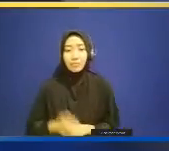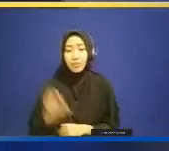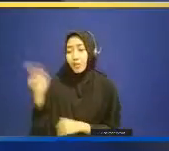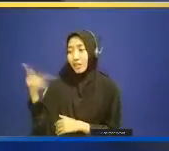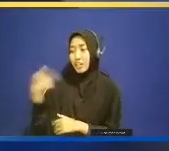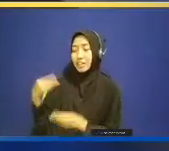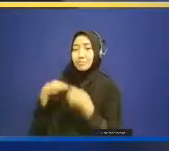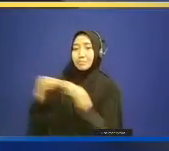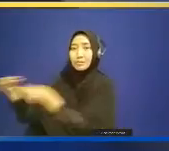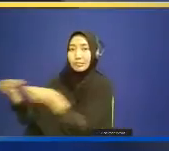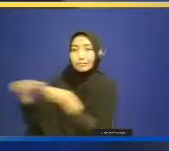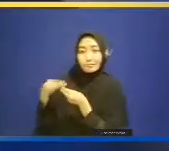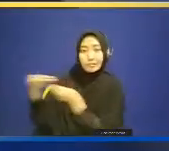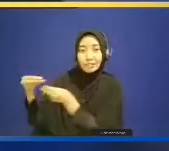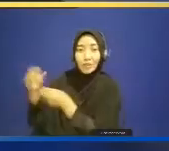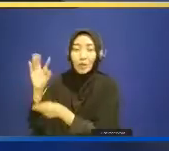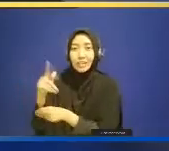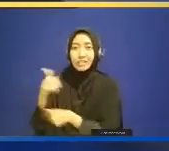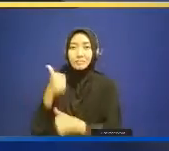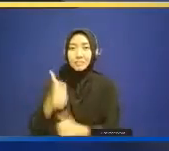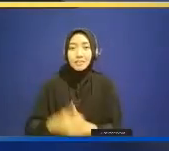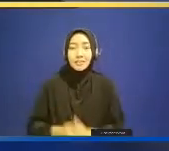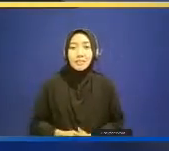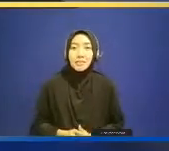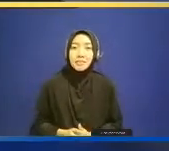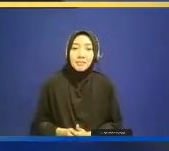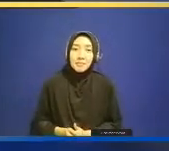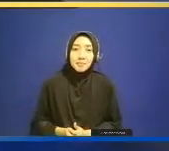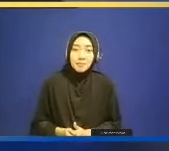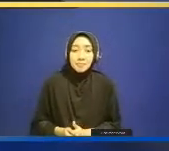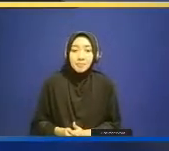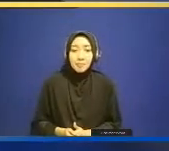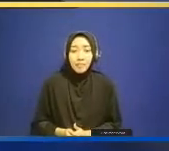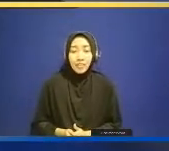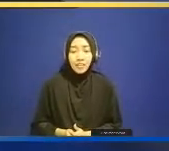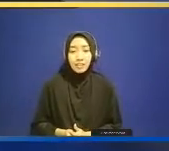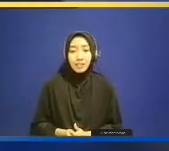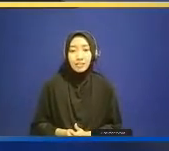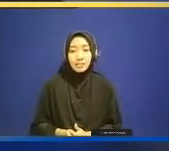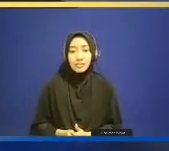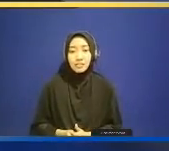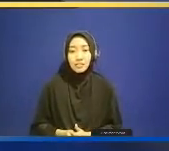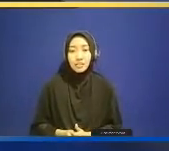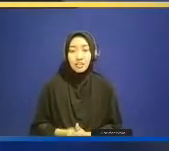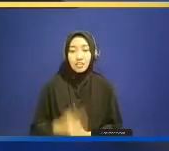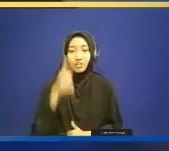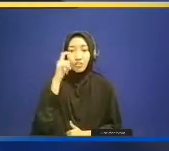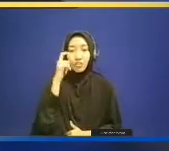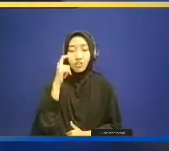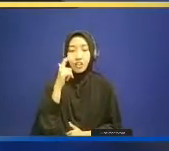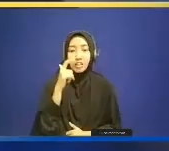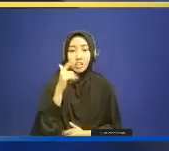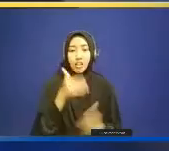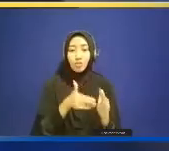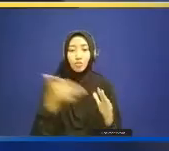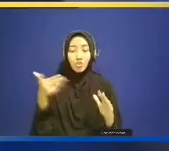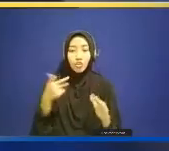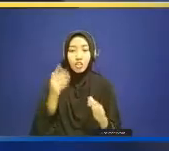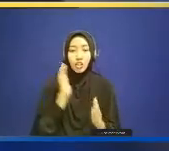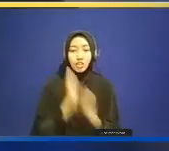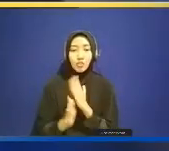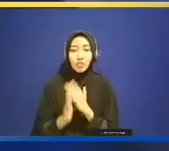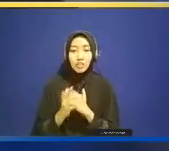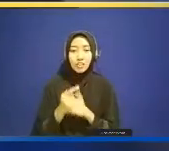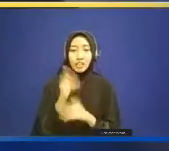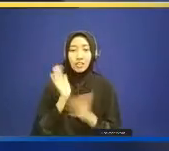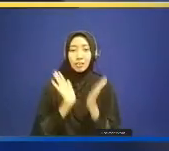memberikan ini bahan Dini Oke baik-baik kalau gitu karena sesi fotonya kita undur jadi saya langsung saja saya